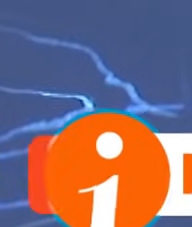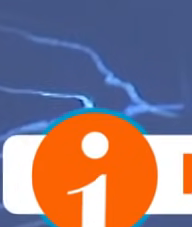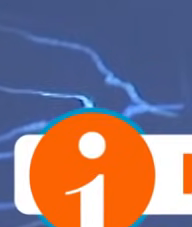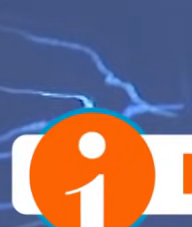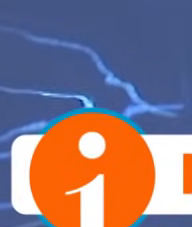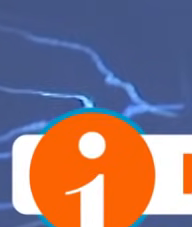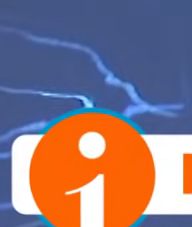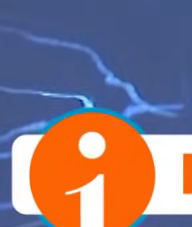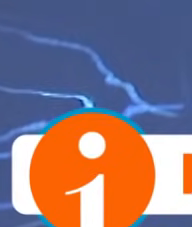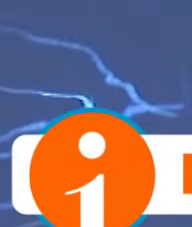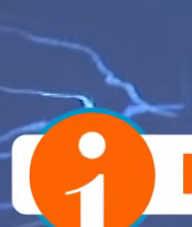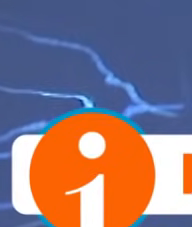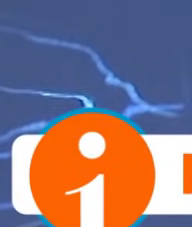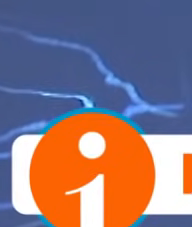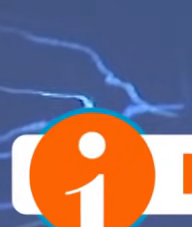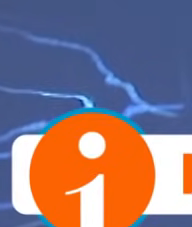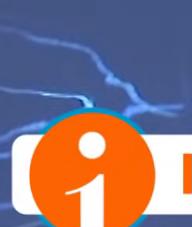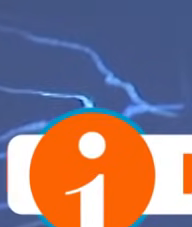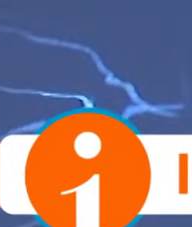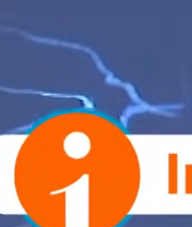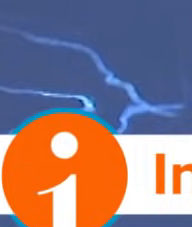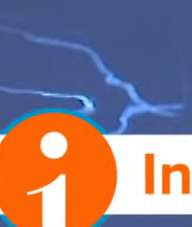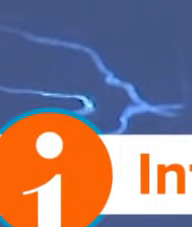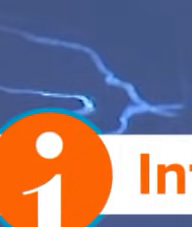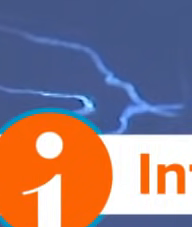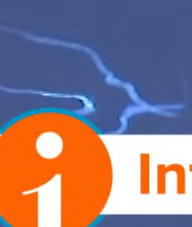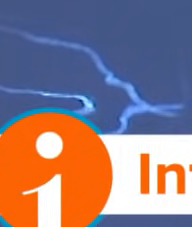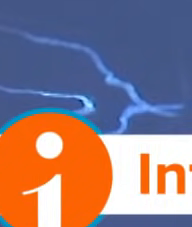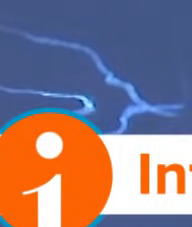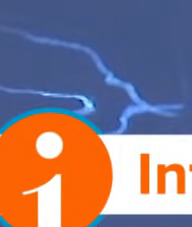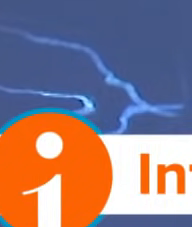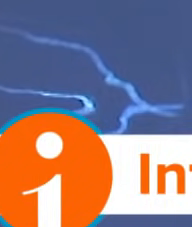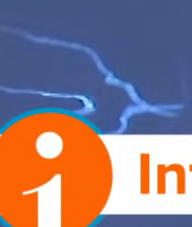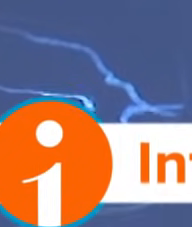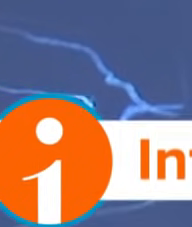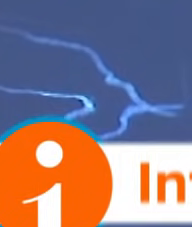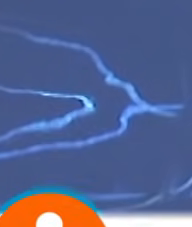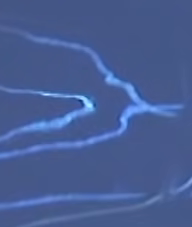қызықты ақпараттар информбюроның YouTube арнасында. Жазылыңыздар,